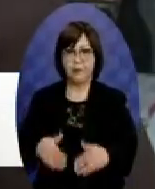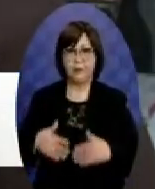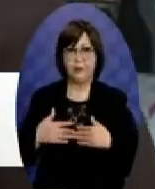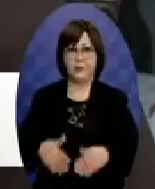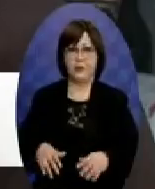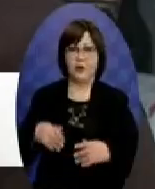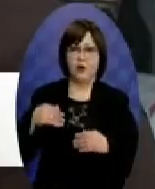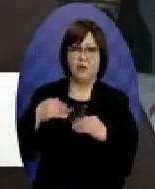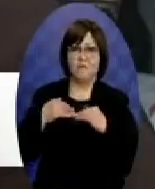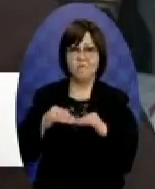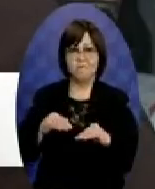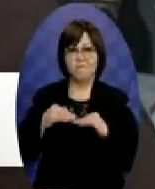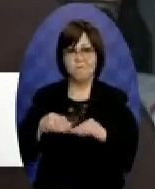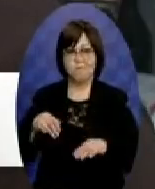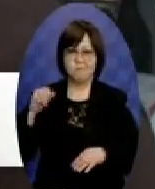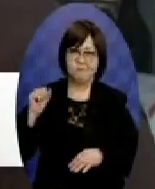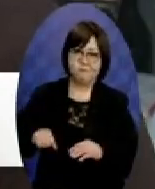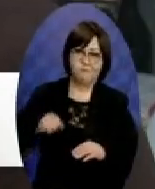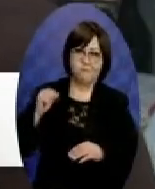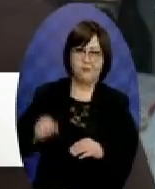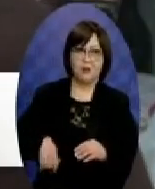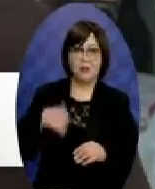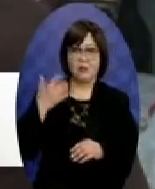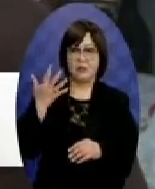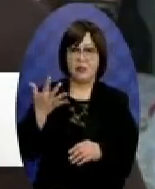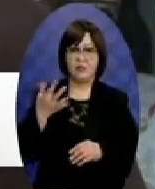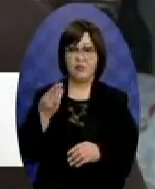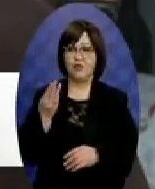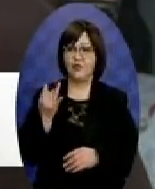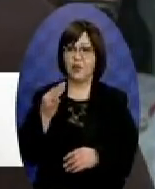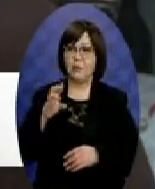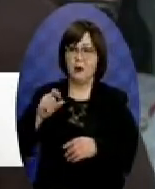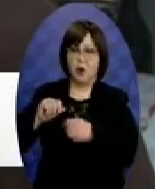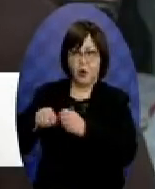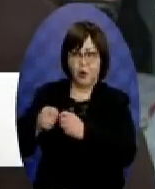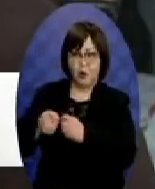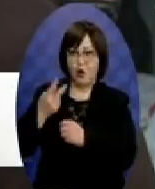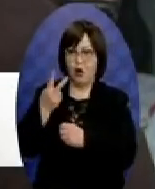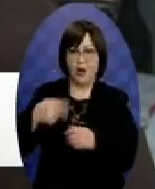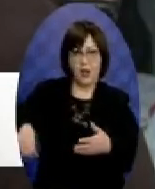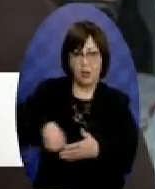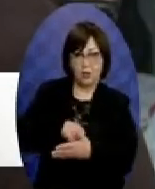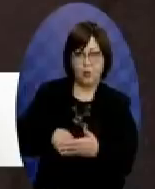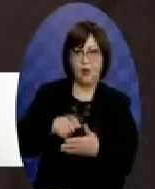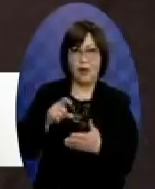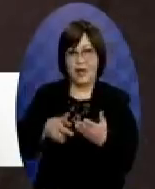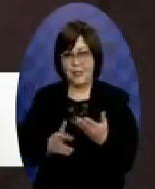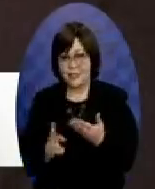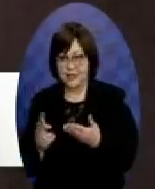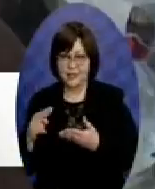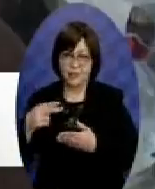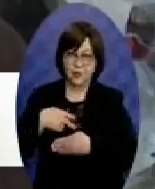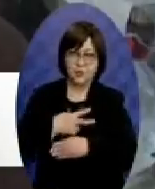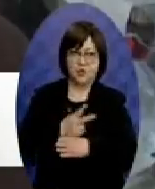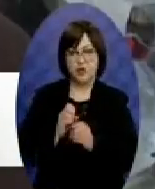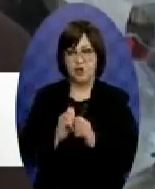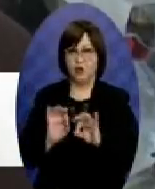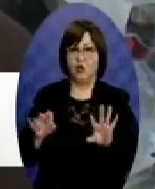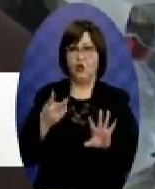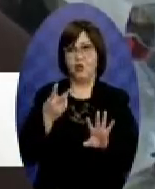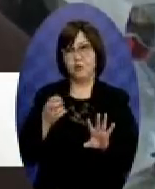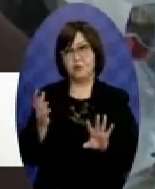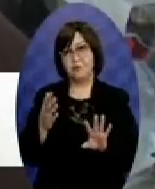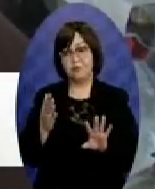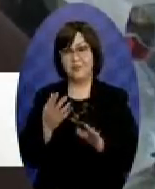5 шилвчин, 2 индүү, тэгэл туслах ажилчин, тэгэл энэ эсхөр мсхөр гэдэг нийтдээ нэг 20 дүүний бүрэлдэхүүнтэй ажиллаж байгаа. Тэгээ манайхаа та